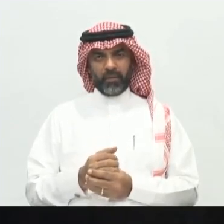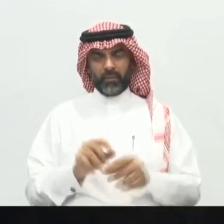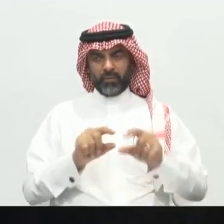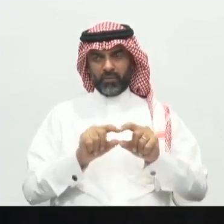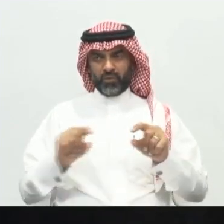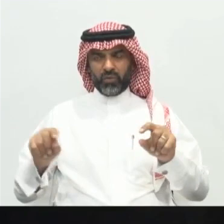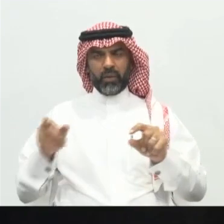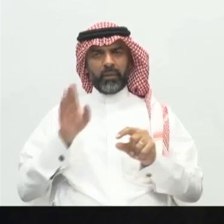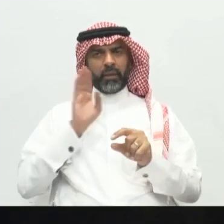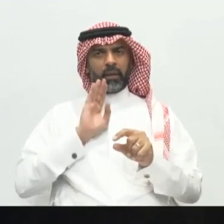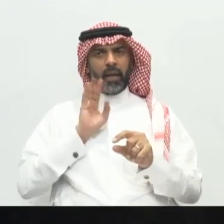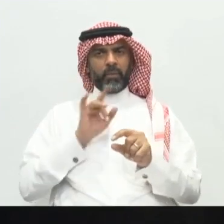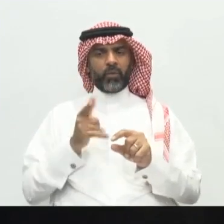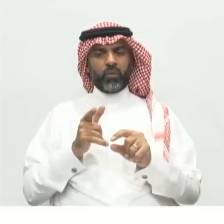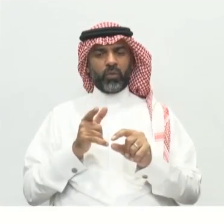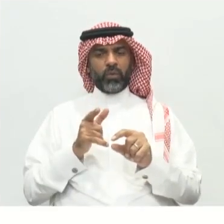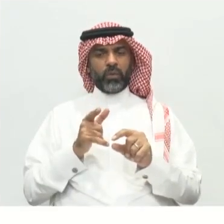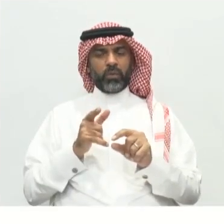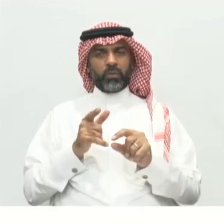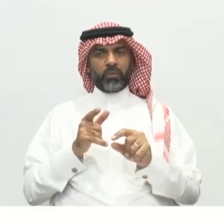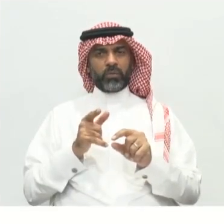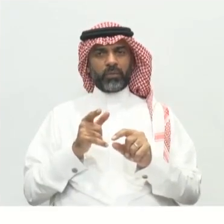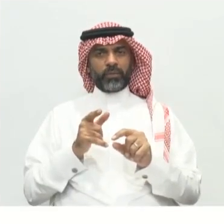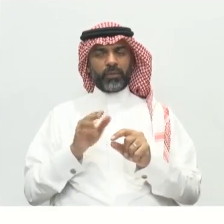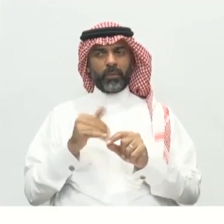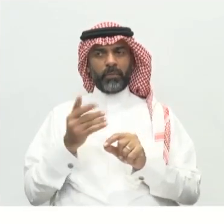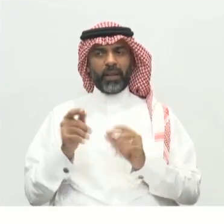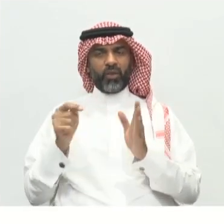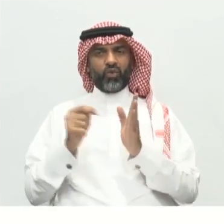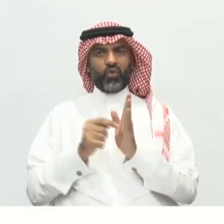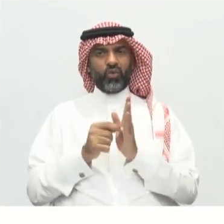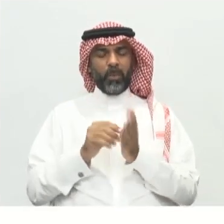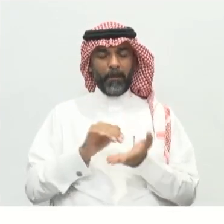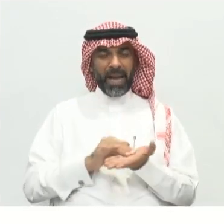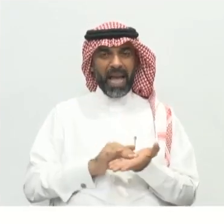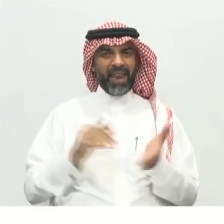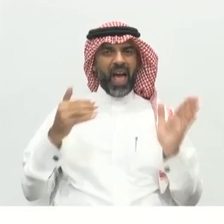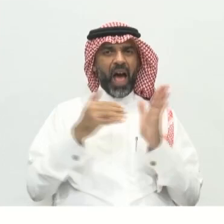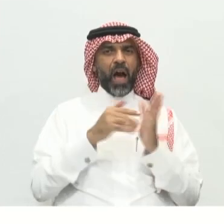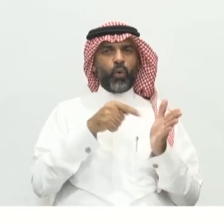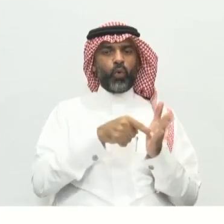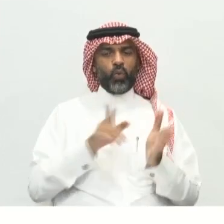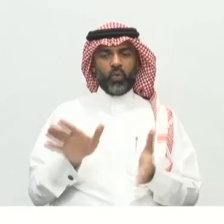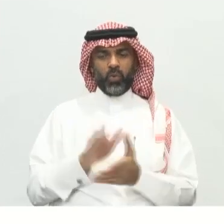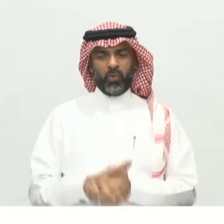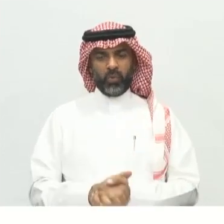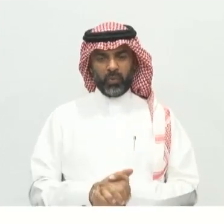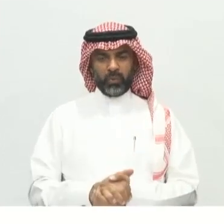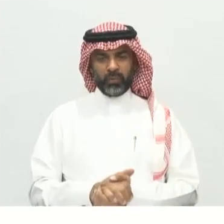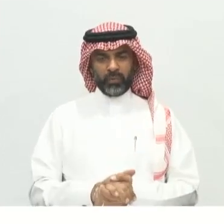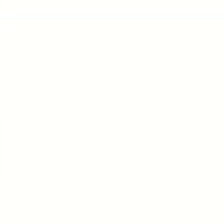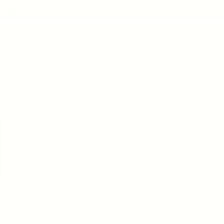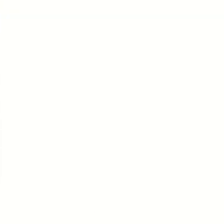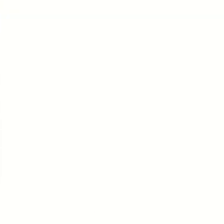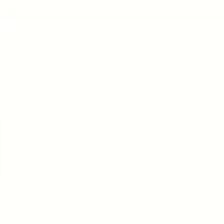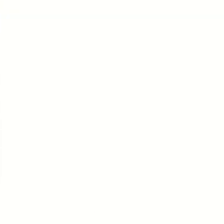يكون دائما احسنتم ستارت ستوب اللي هي النقطه الاخيره سنصل الى النقطه الاخيره هنا حتى يضمن اننا